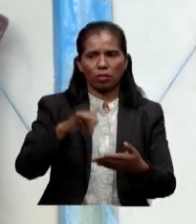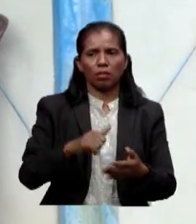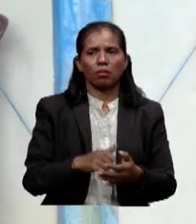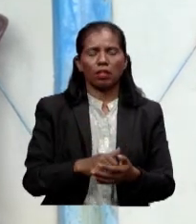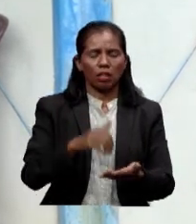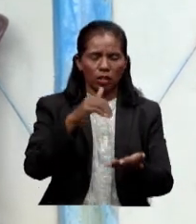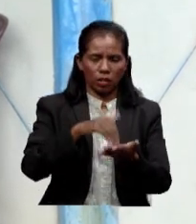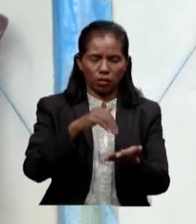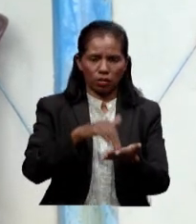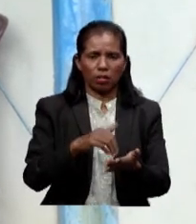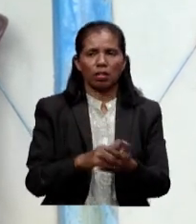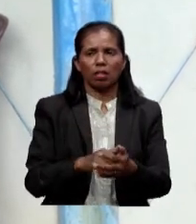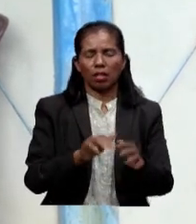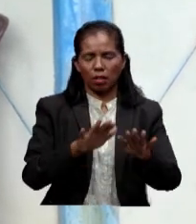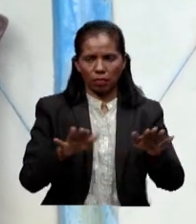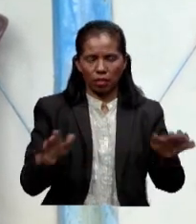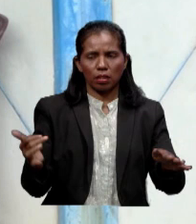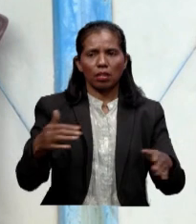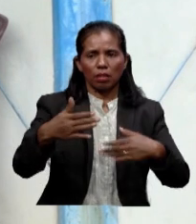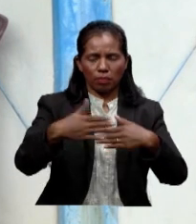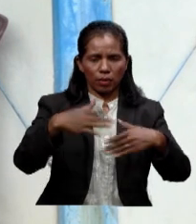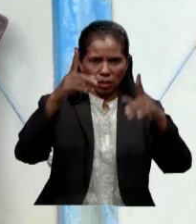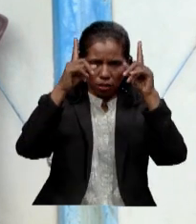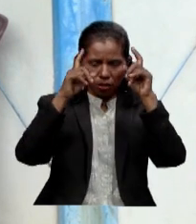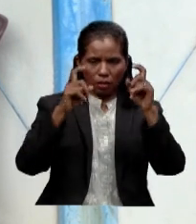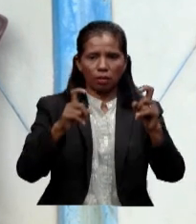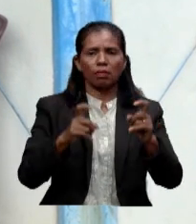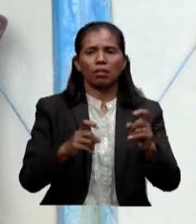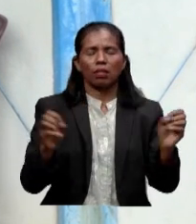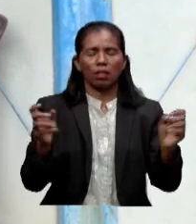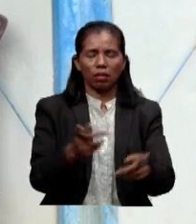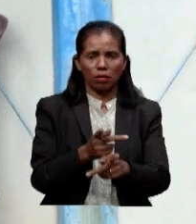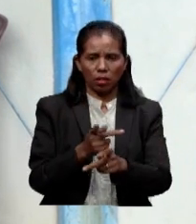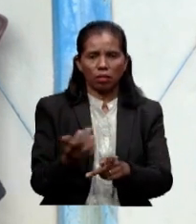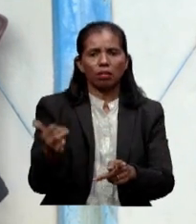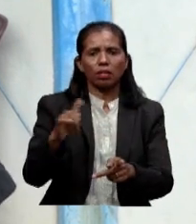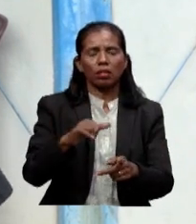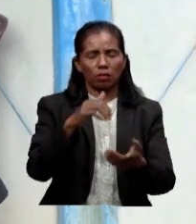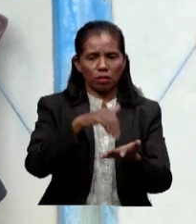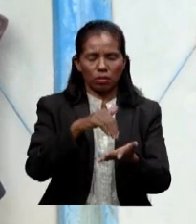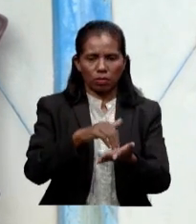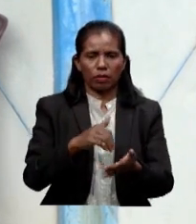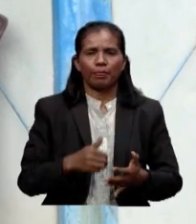istura depois lavar sih ram besi kizami una larun seguro basi ram istura